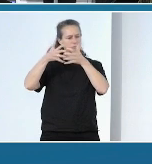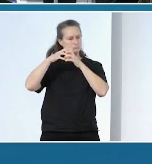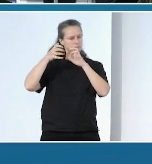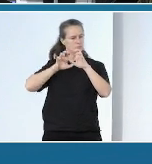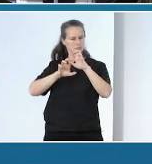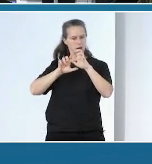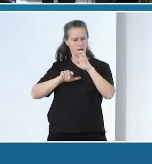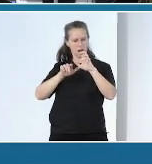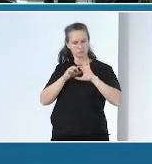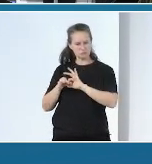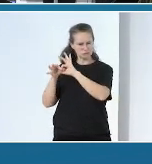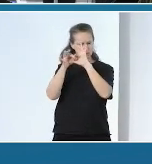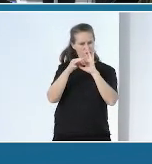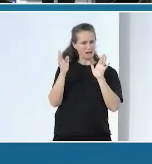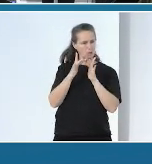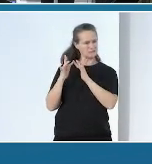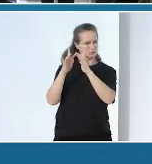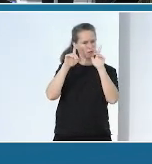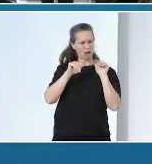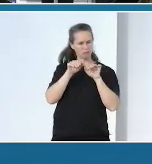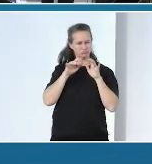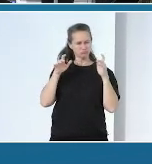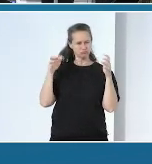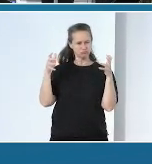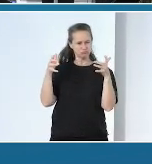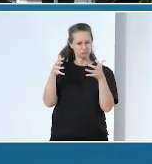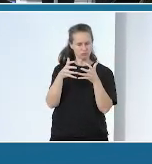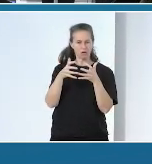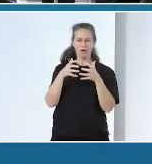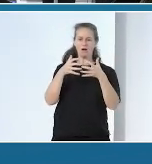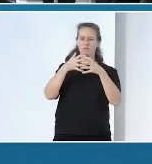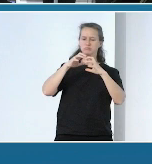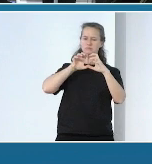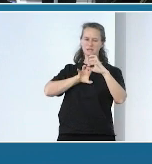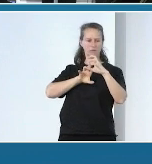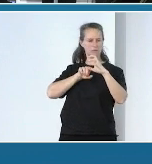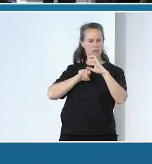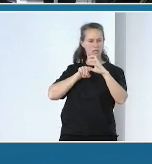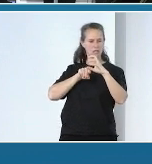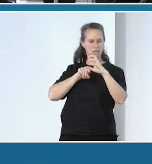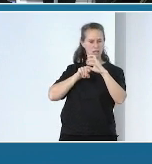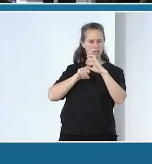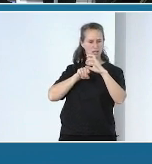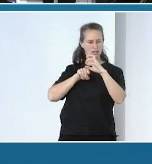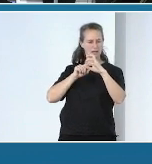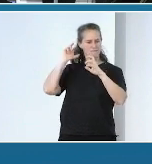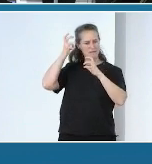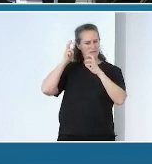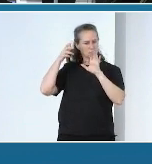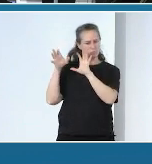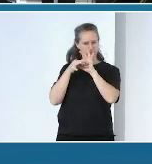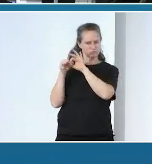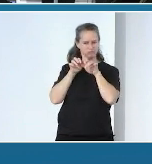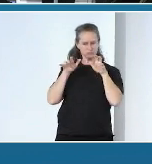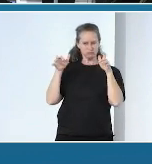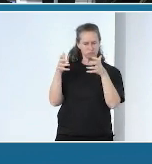fait que ces connexions, cette densité de connexion entre le cervelet et le vestibule fait